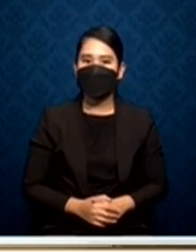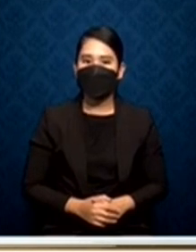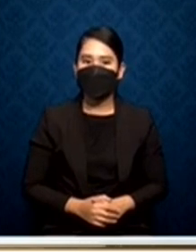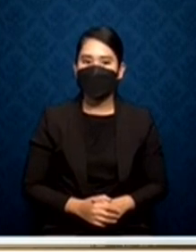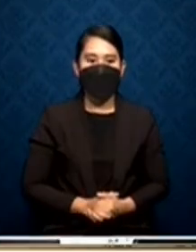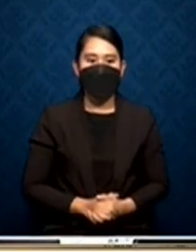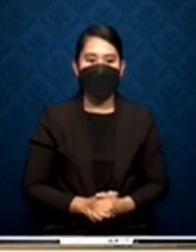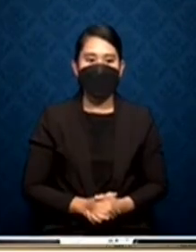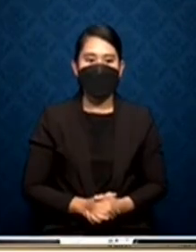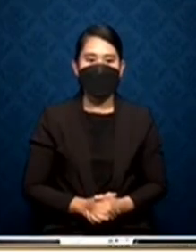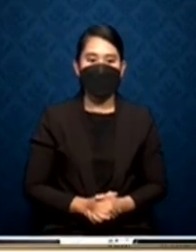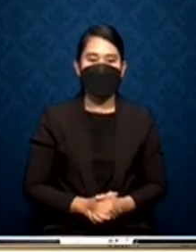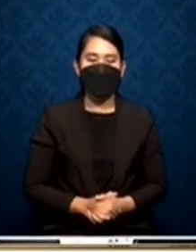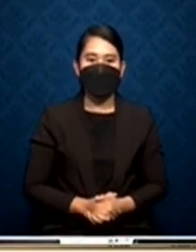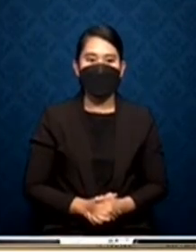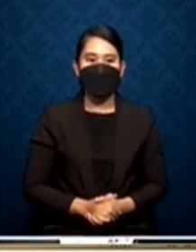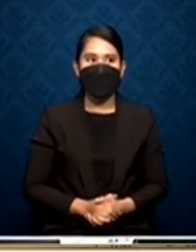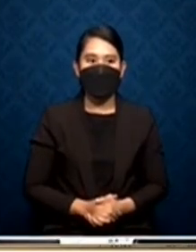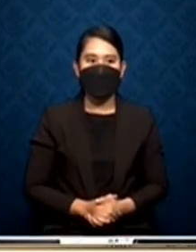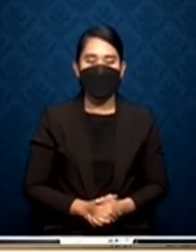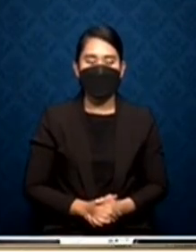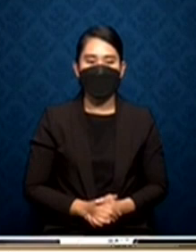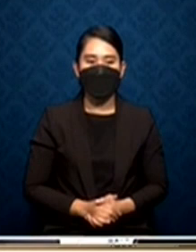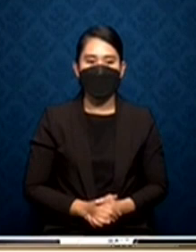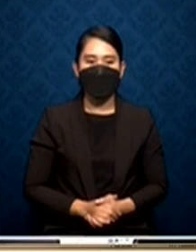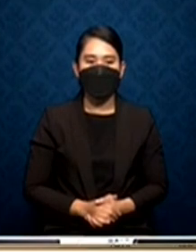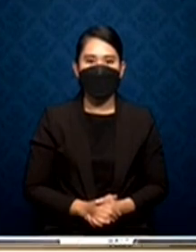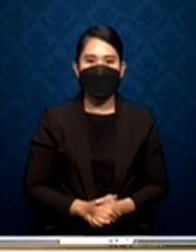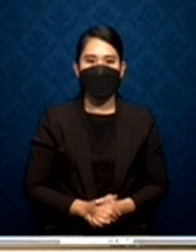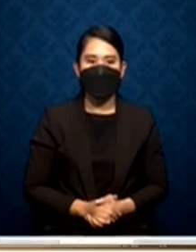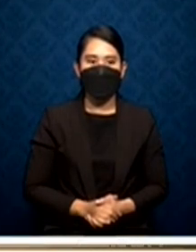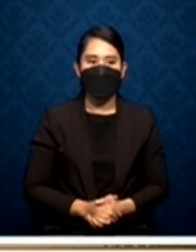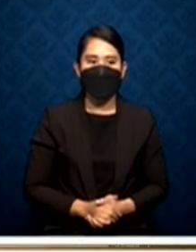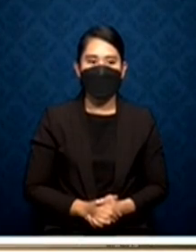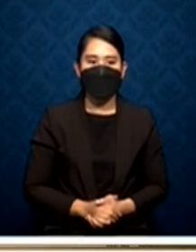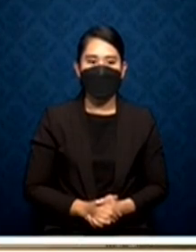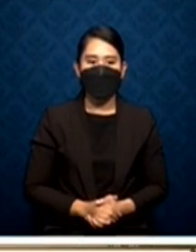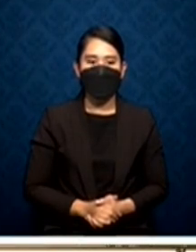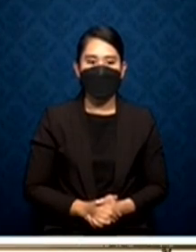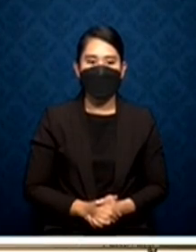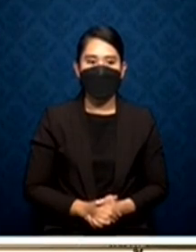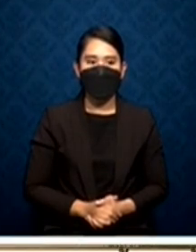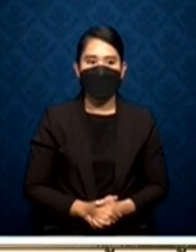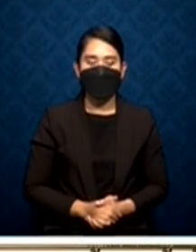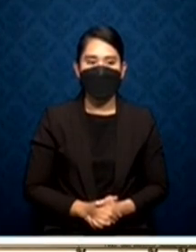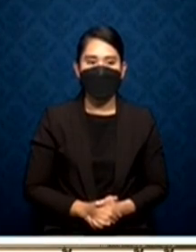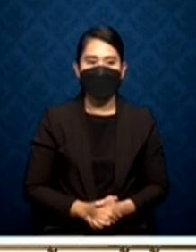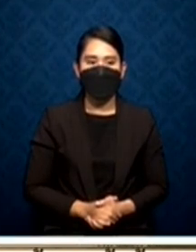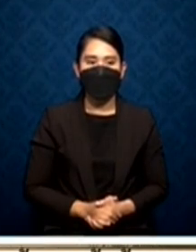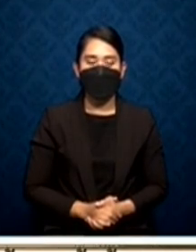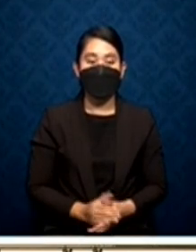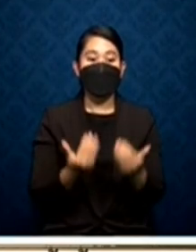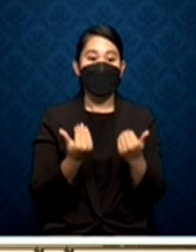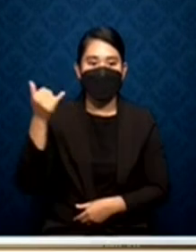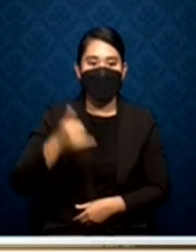รก็มาอย่างนั้น ครับ แต่เวลามันพูดไปบ่อยๆทุกวันทุกวันเนี่ยชาวบ้านเขาก็จริงนะทำไมวุฒิสภาแต่งตั้งมาจาก